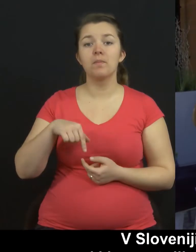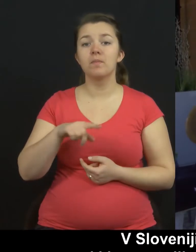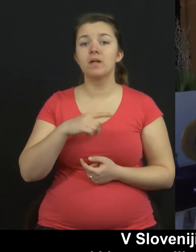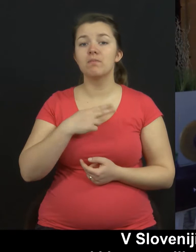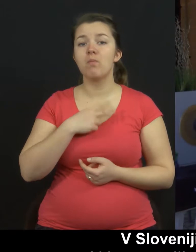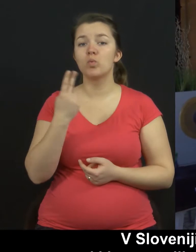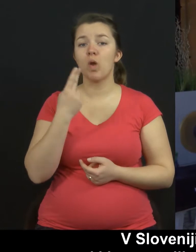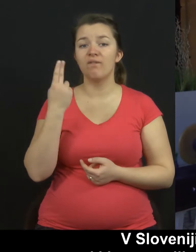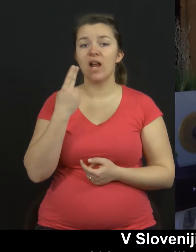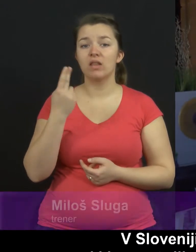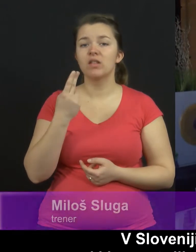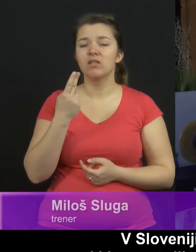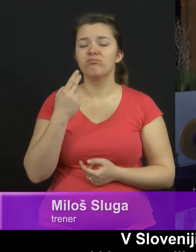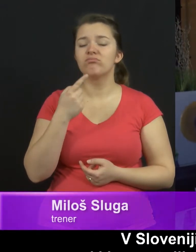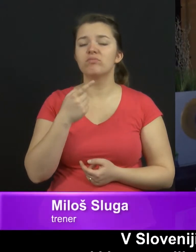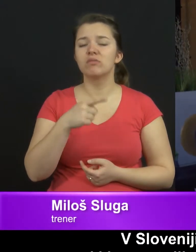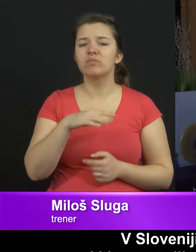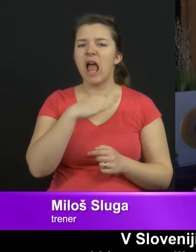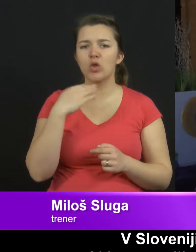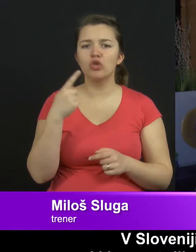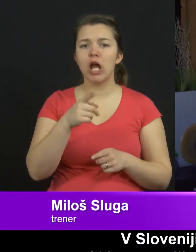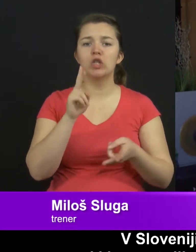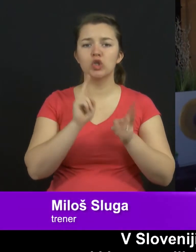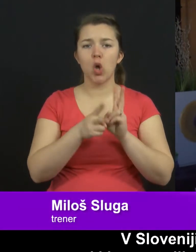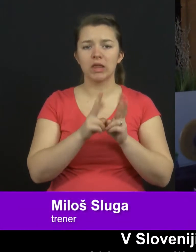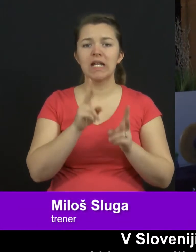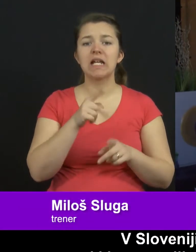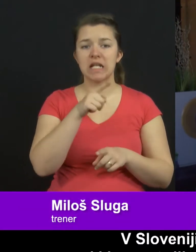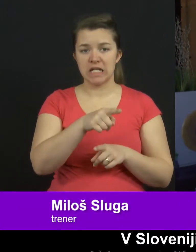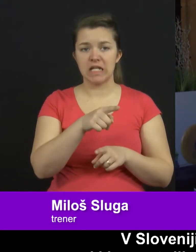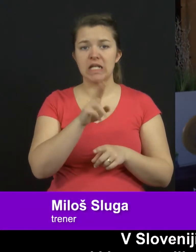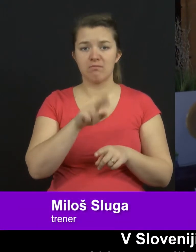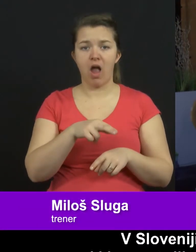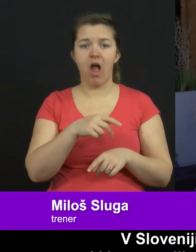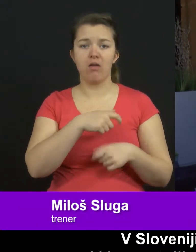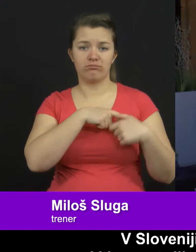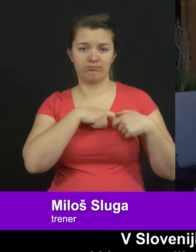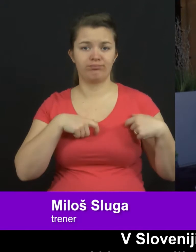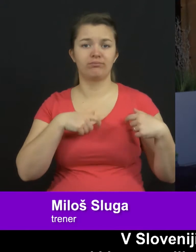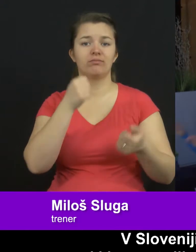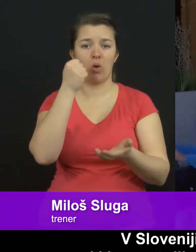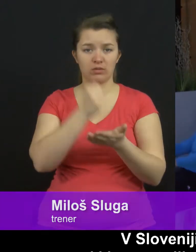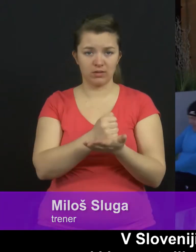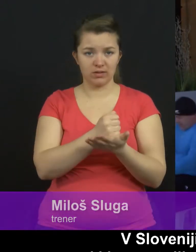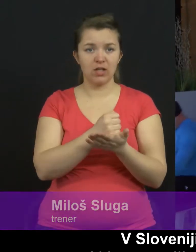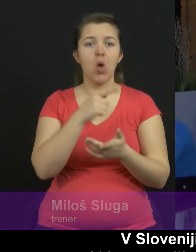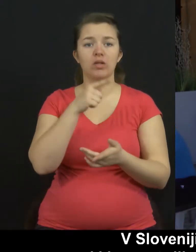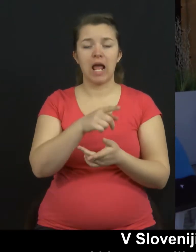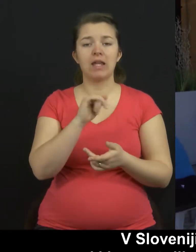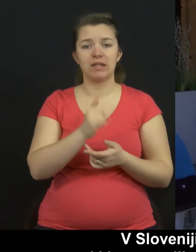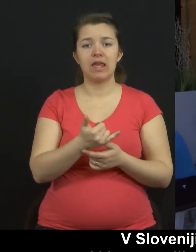imamo za, v Sloveniji zadošča, da je sodnik, ki je izvežba, ki ima